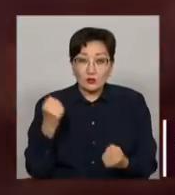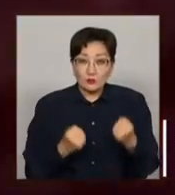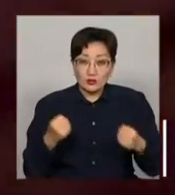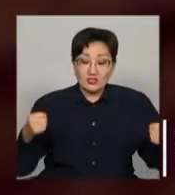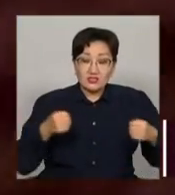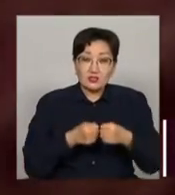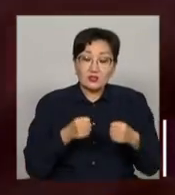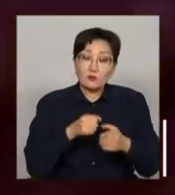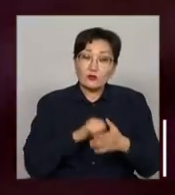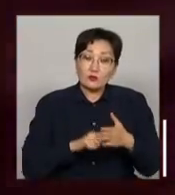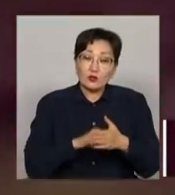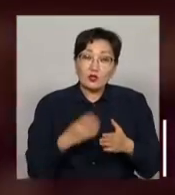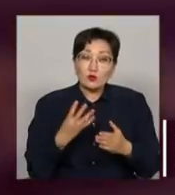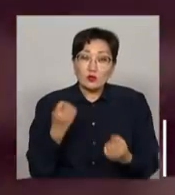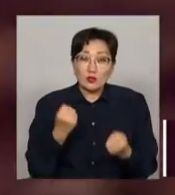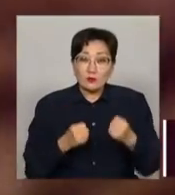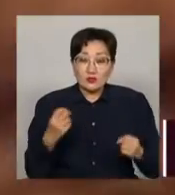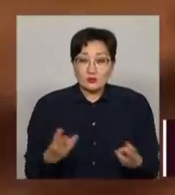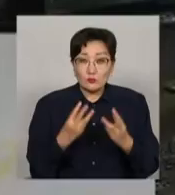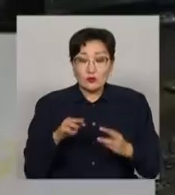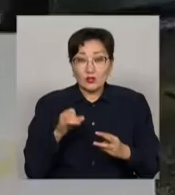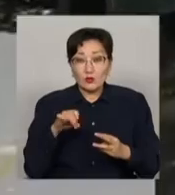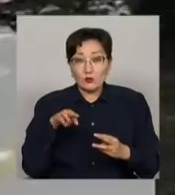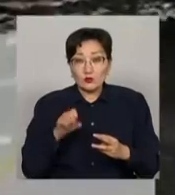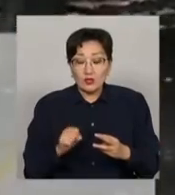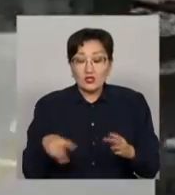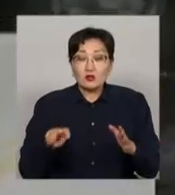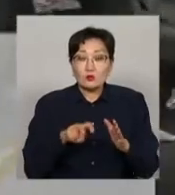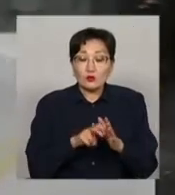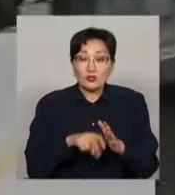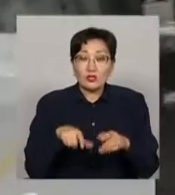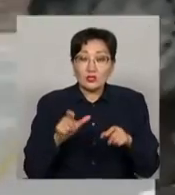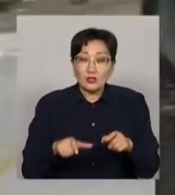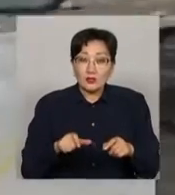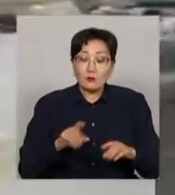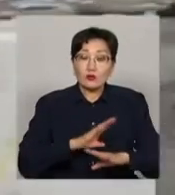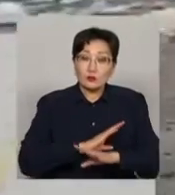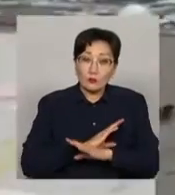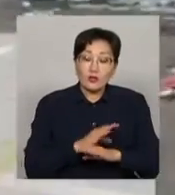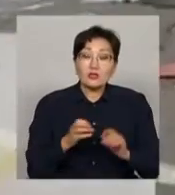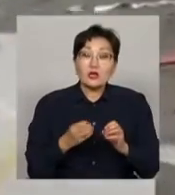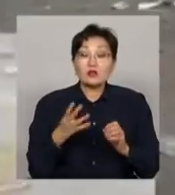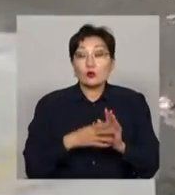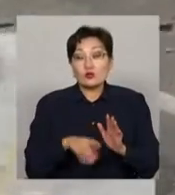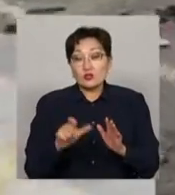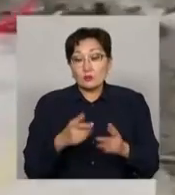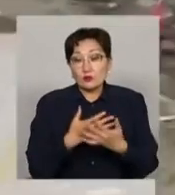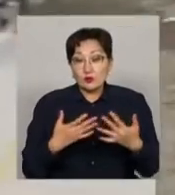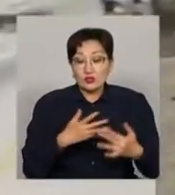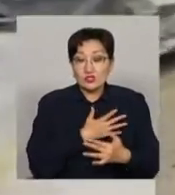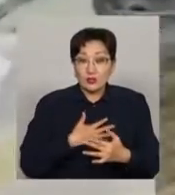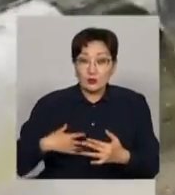Салдарынан 4 автокөлік өртеніп, Toyota Camry-де отырған жолаушы оқиға орнында көз жұмды. Тағы 9 адам түрлі дене